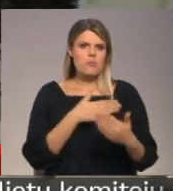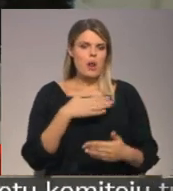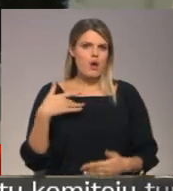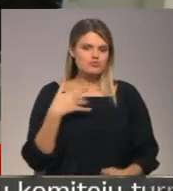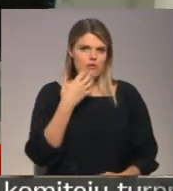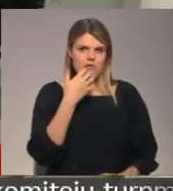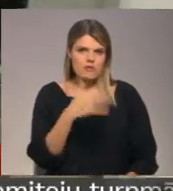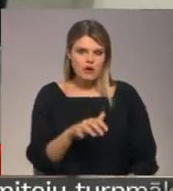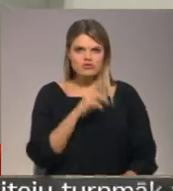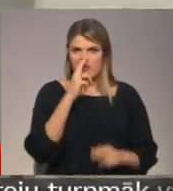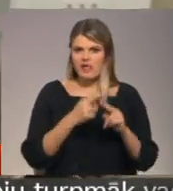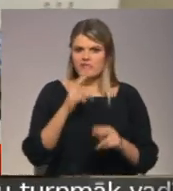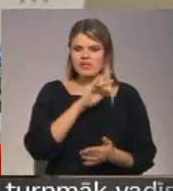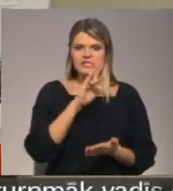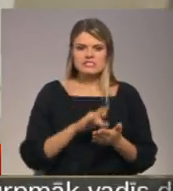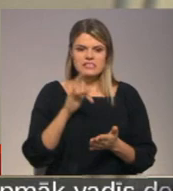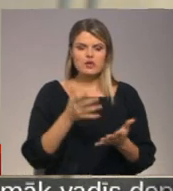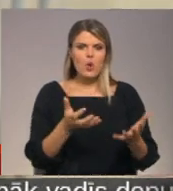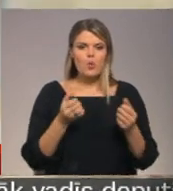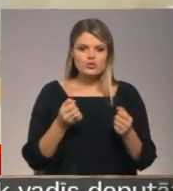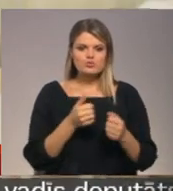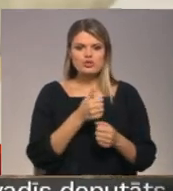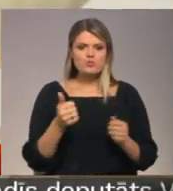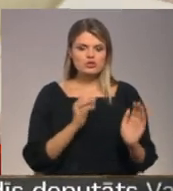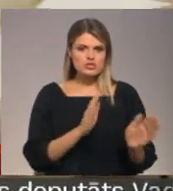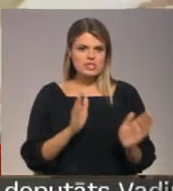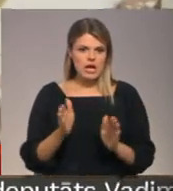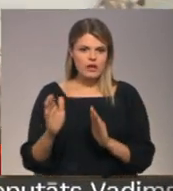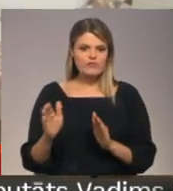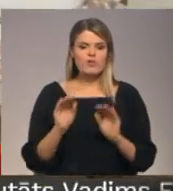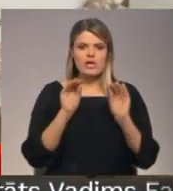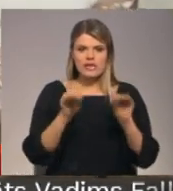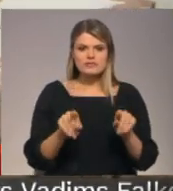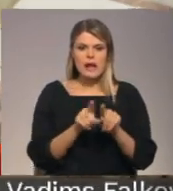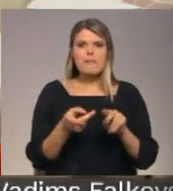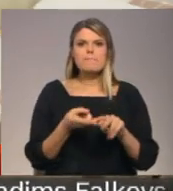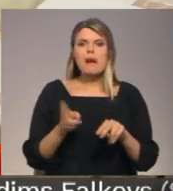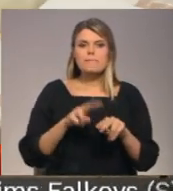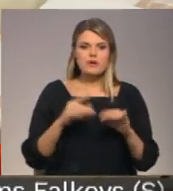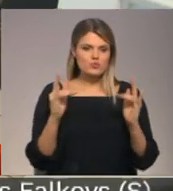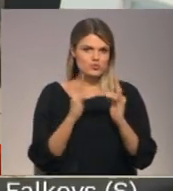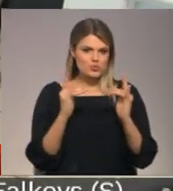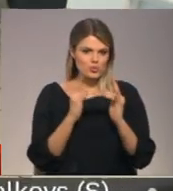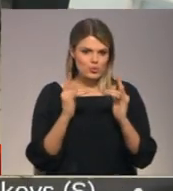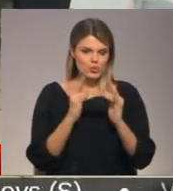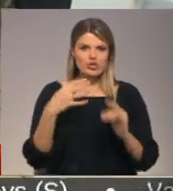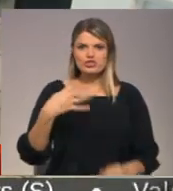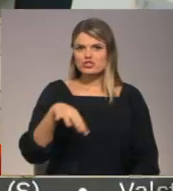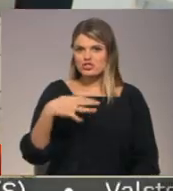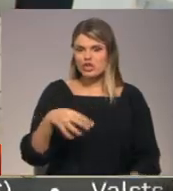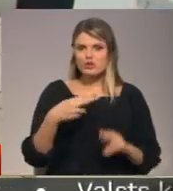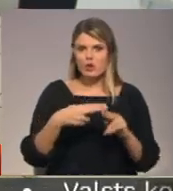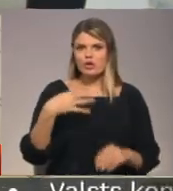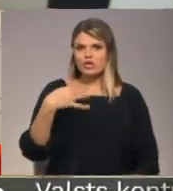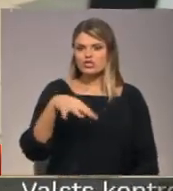karsoni. Infektoloģijas centra uzņemšana gripai īpaši ir sagatavojusies un izvietojusi arī papildus gultas. 40 un